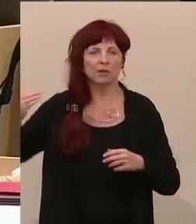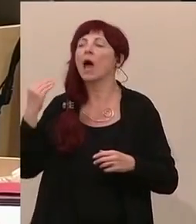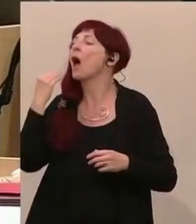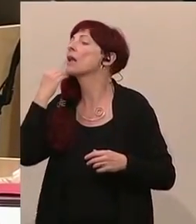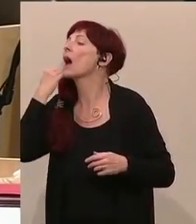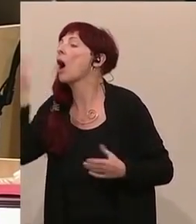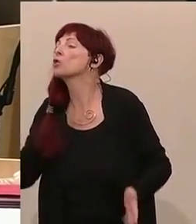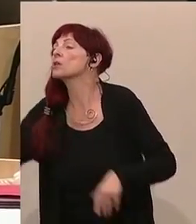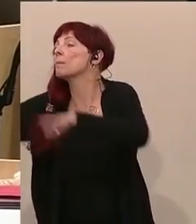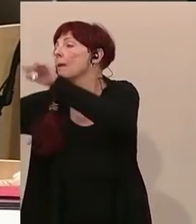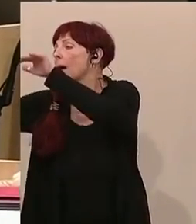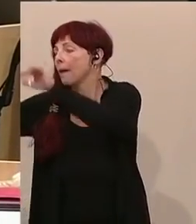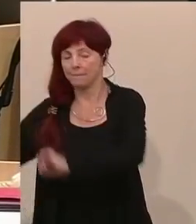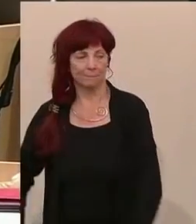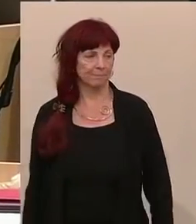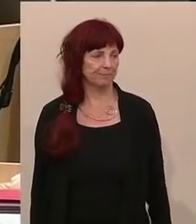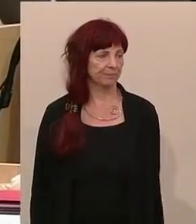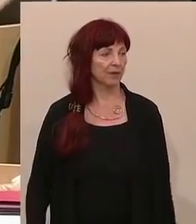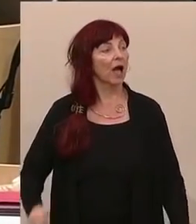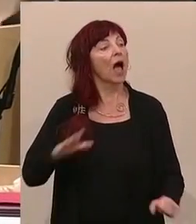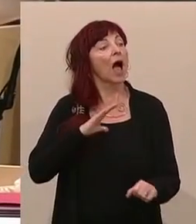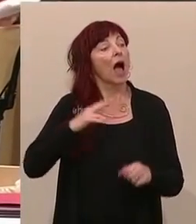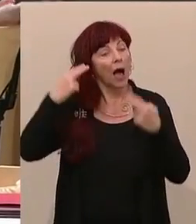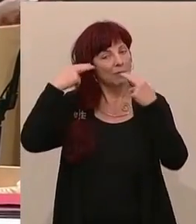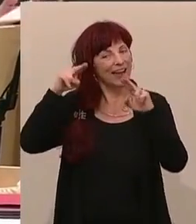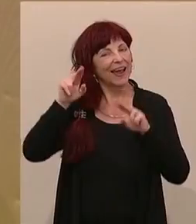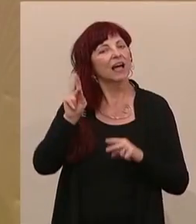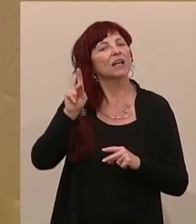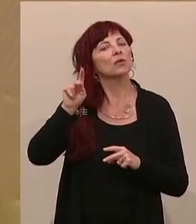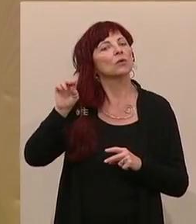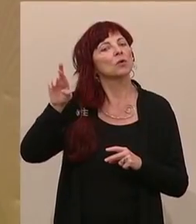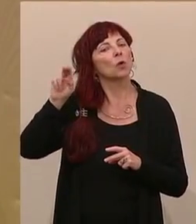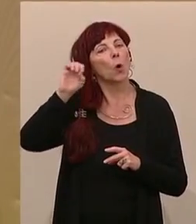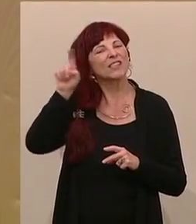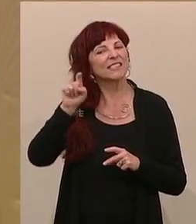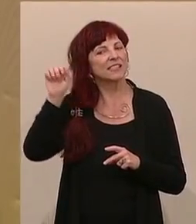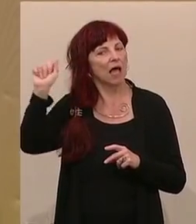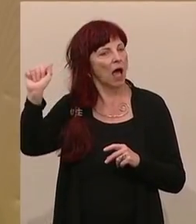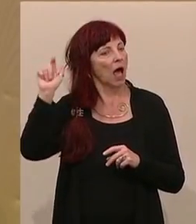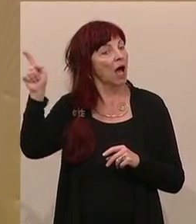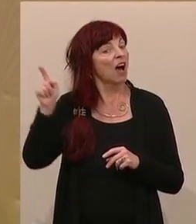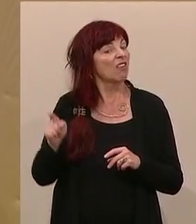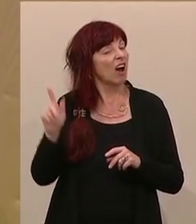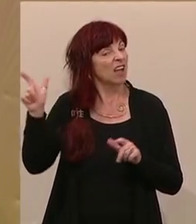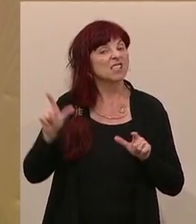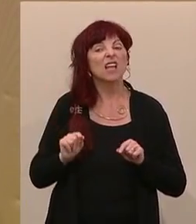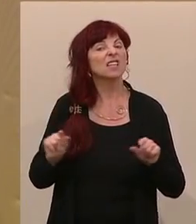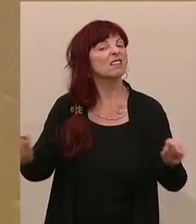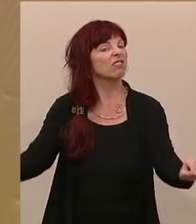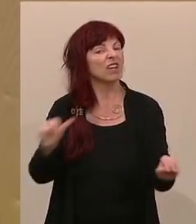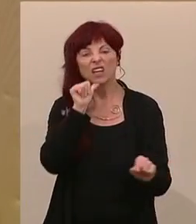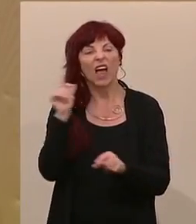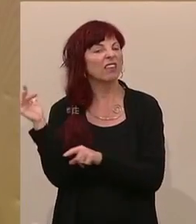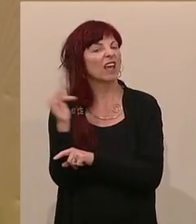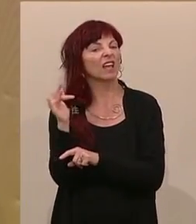Aber der Herr Trotzer wurde für seinen Tweet nicht kritisiert. Kein Wort der Kritik, zumindest in der Öffentlichkeit. Der Herr Kickl erlebt